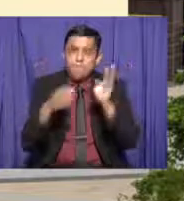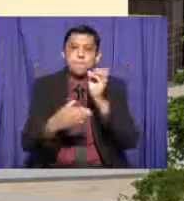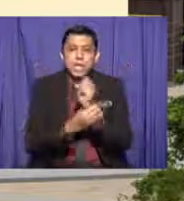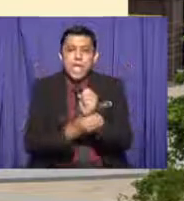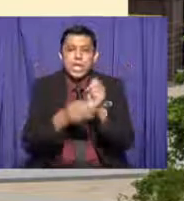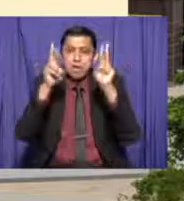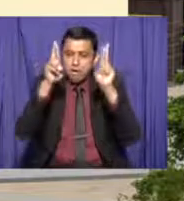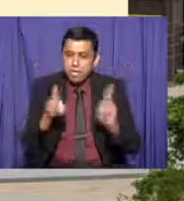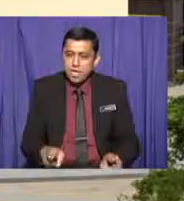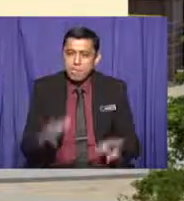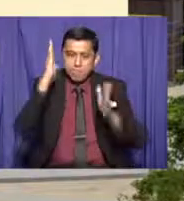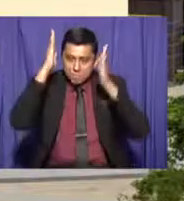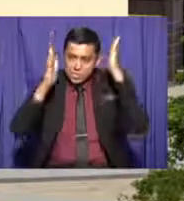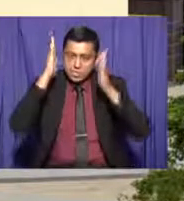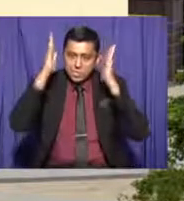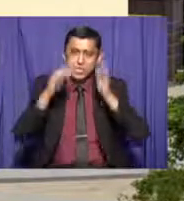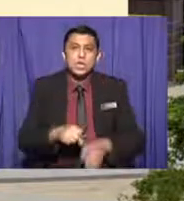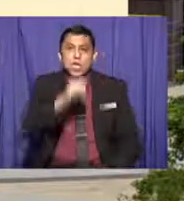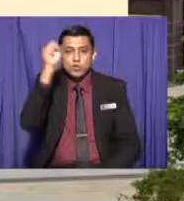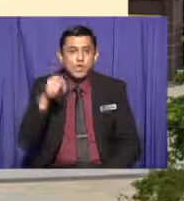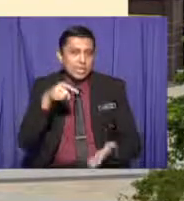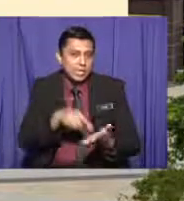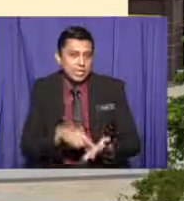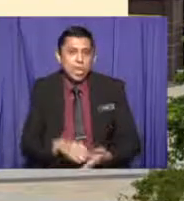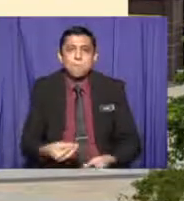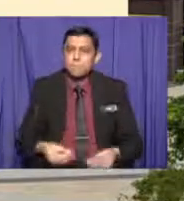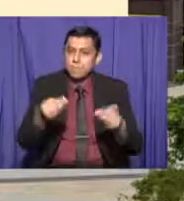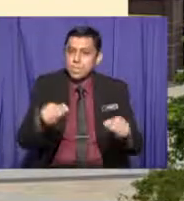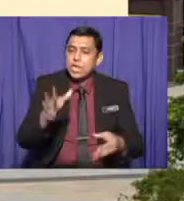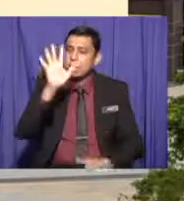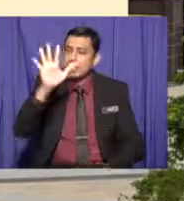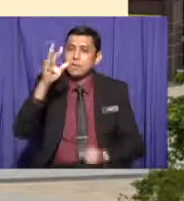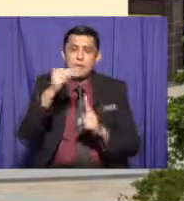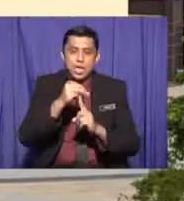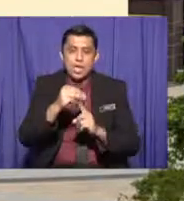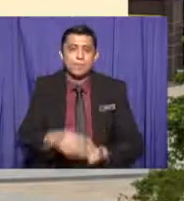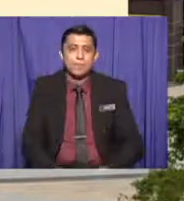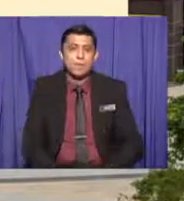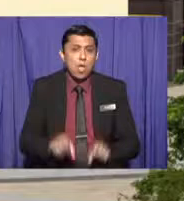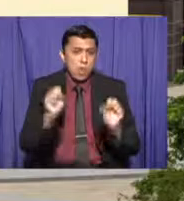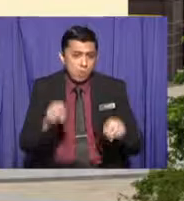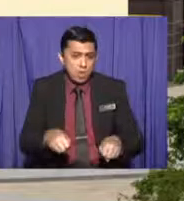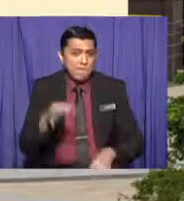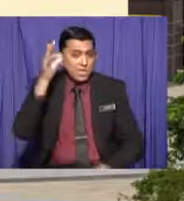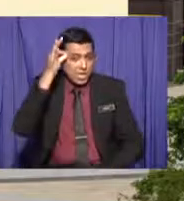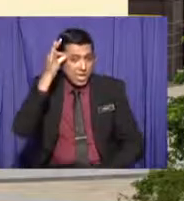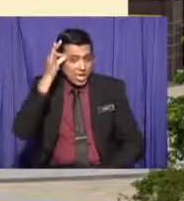rakyat Malaysia? Soalan ini diberi 5 markah. Boleh murid-murid